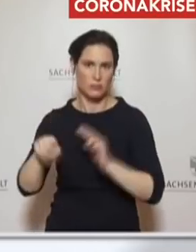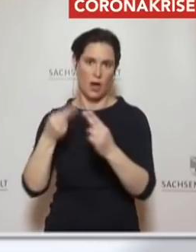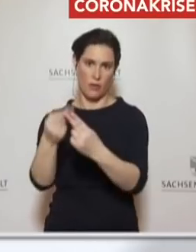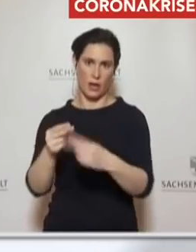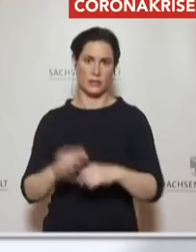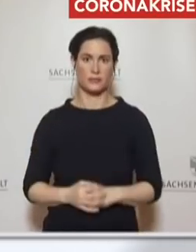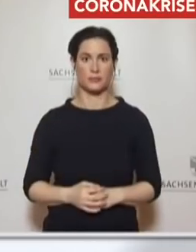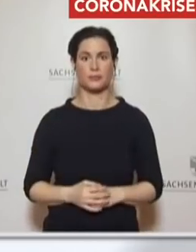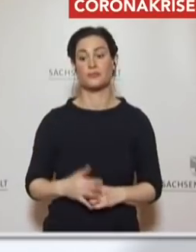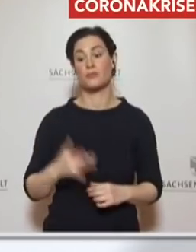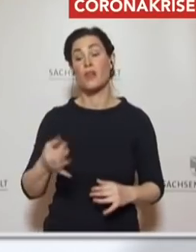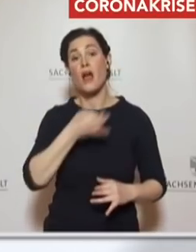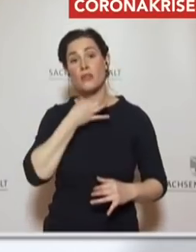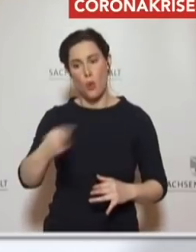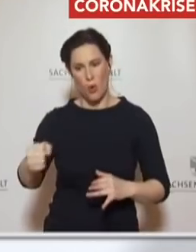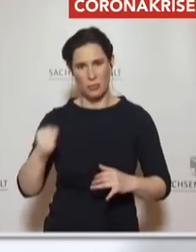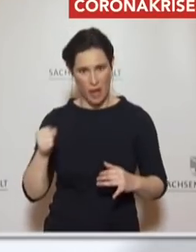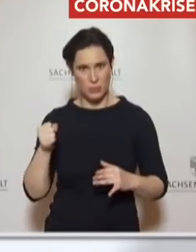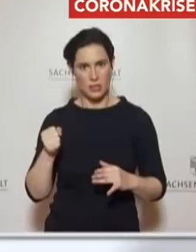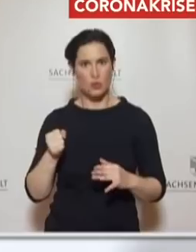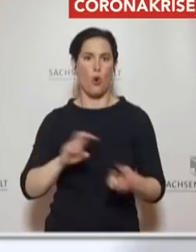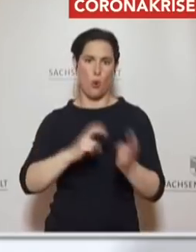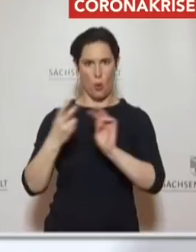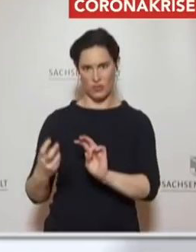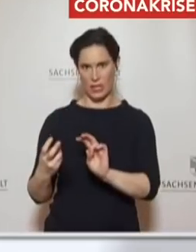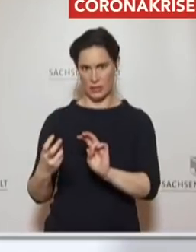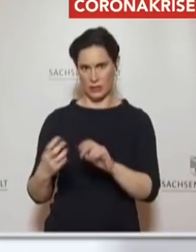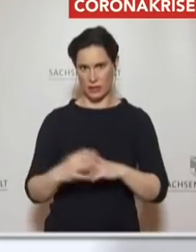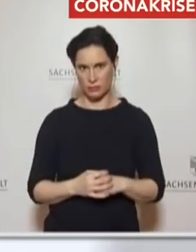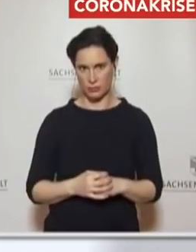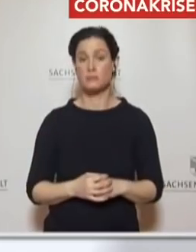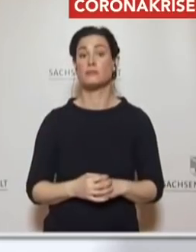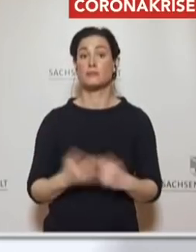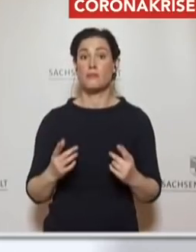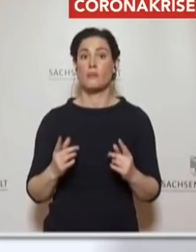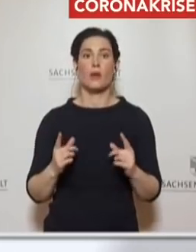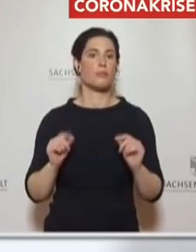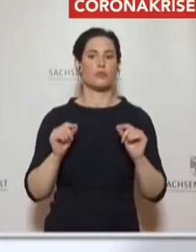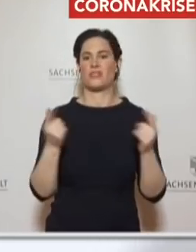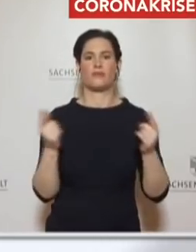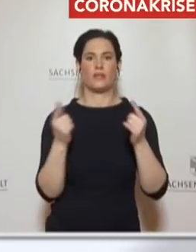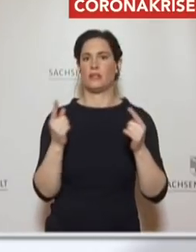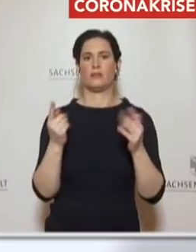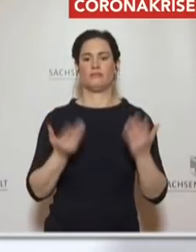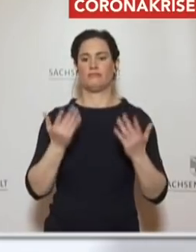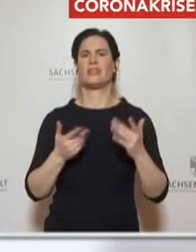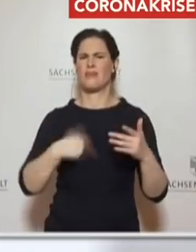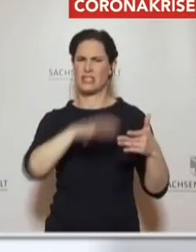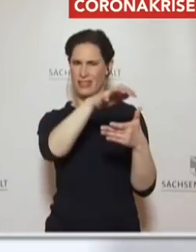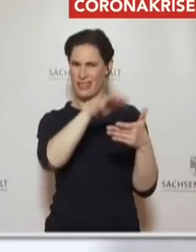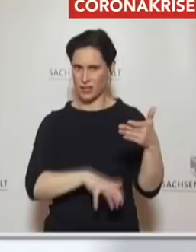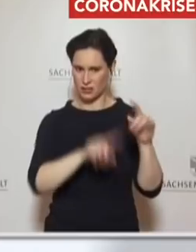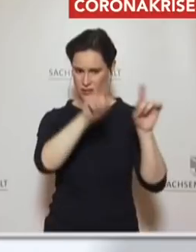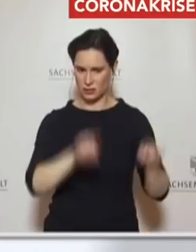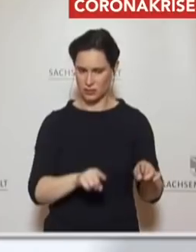wie gesagt, die Notbremse wird damit praktiziert, wird also nicht ergänzt durch ein hier im Text